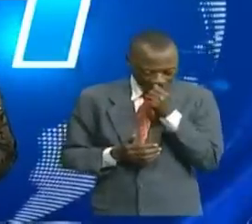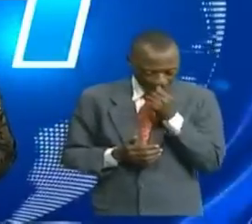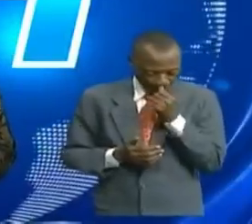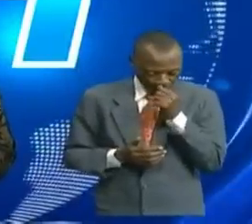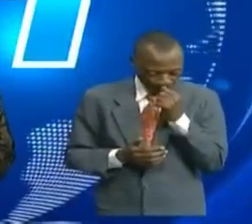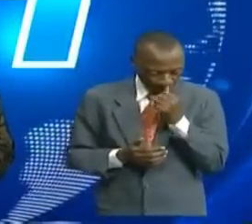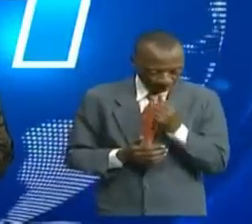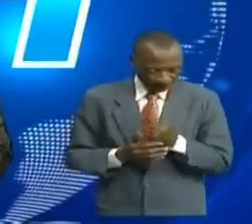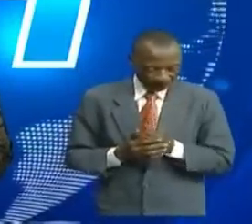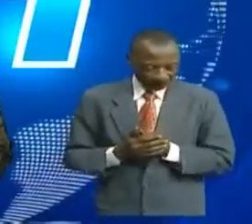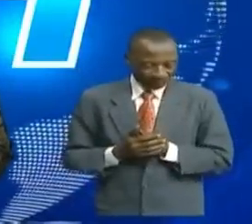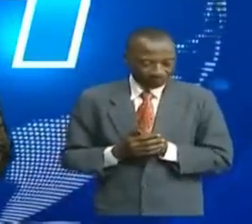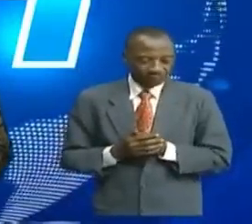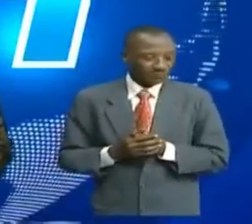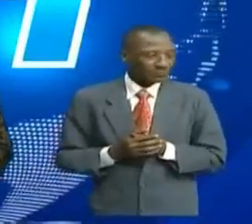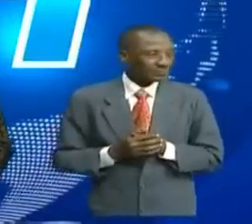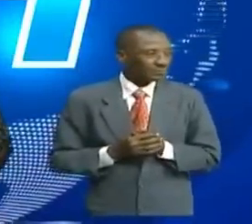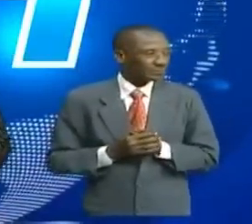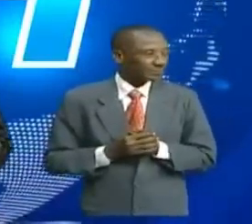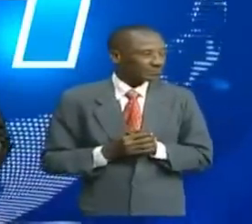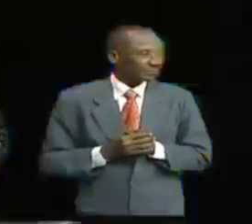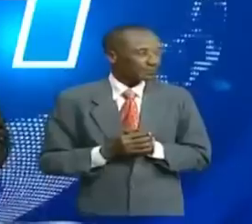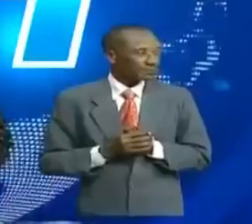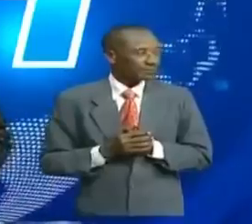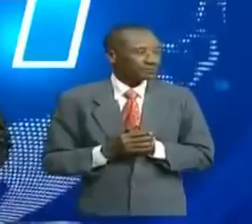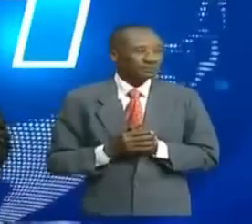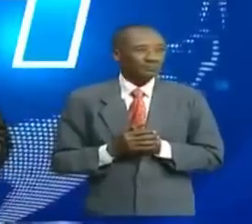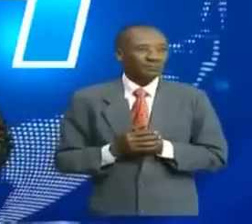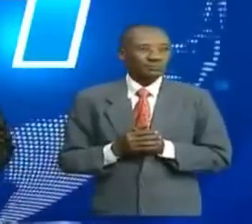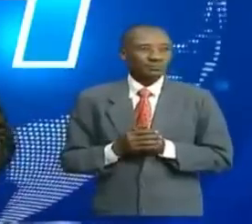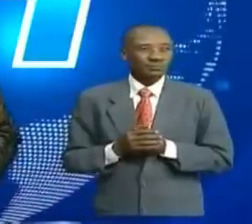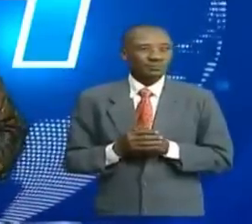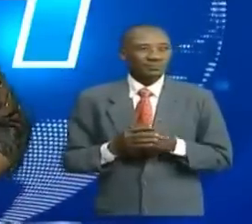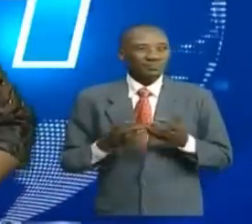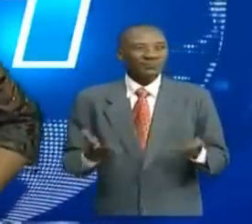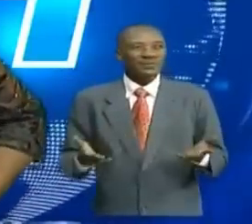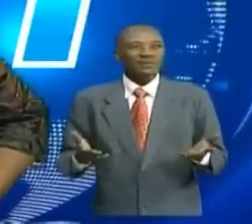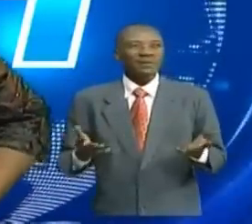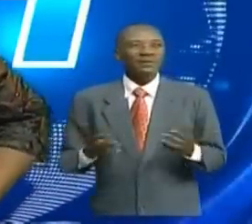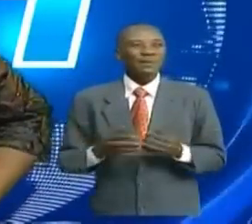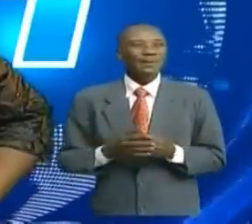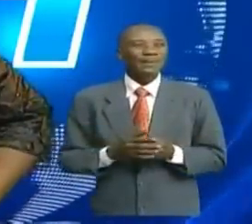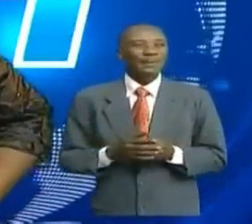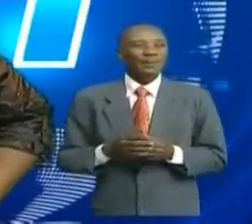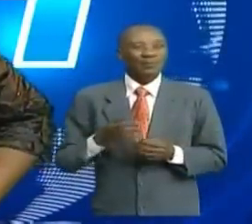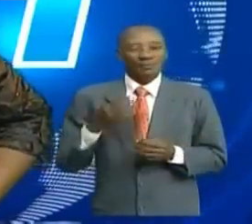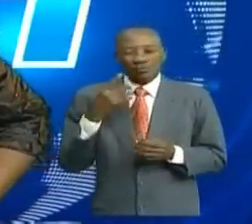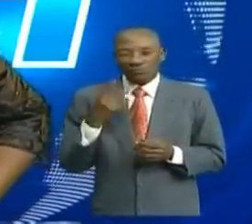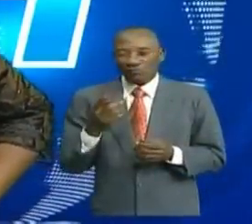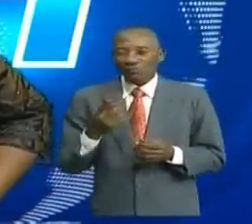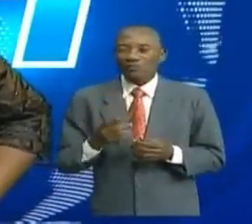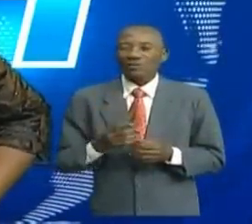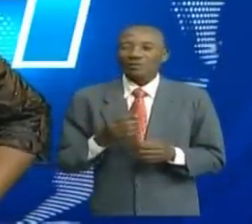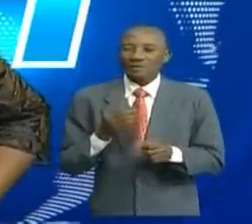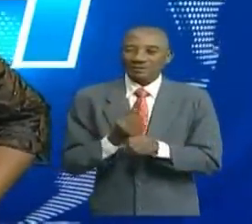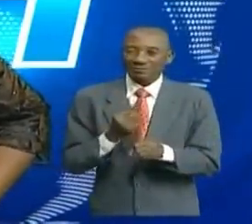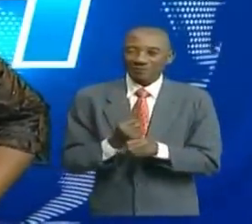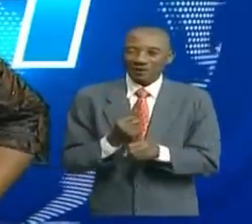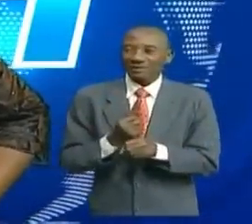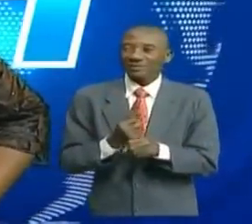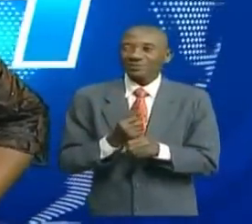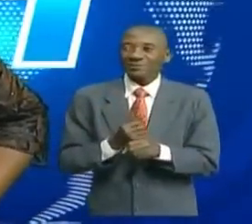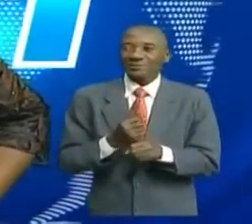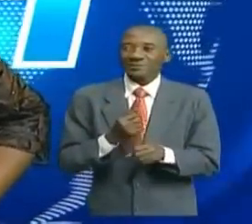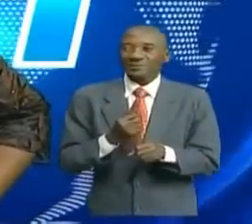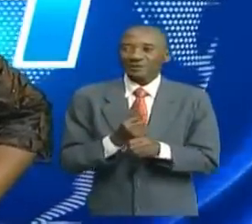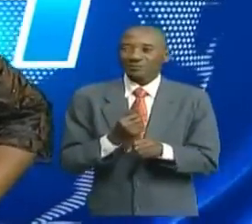L'aéroport de Mweka sera bientôt réhabilité. Deux engins lourds pour le début des travaux sont déjà sur place grâce à la détermination et les